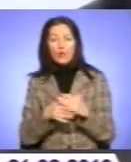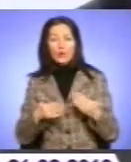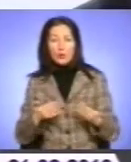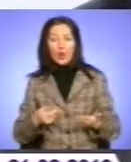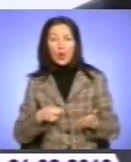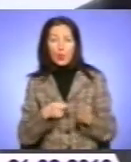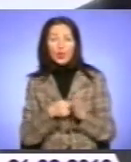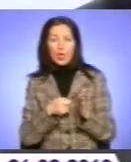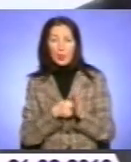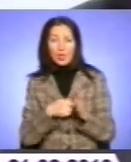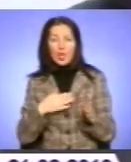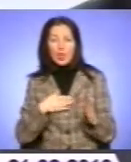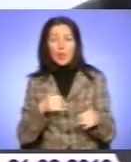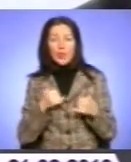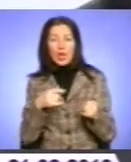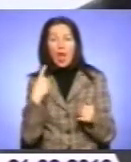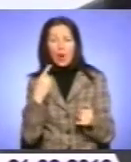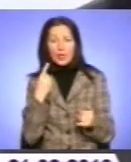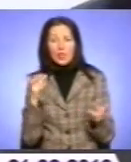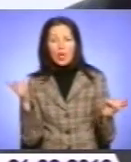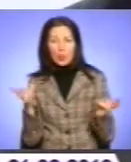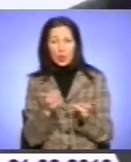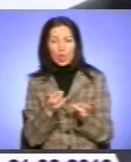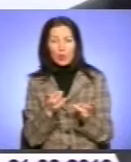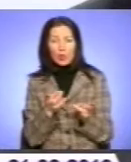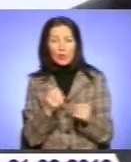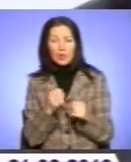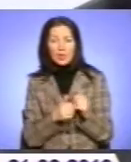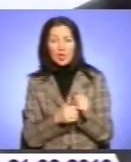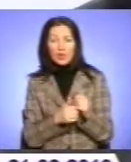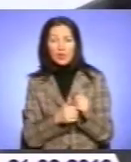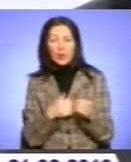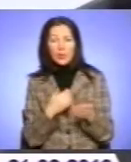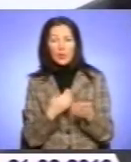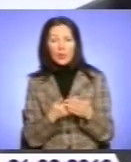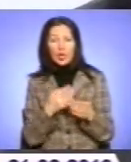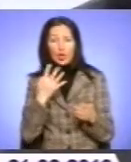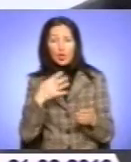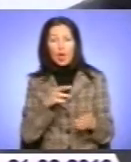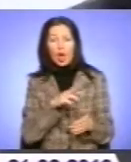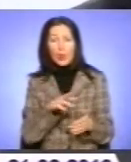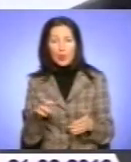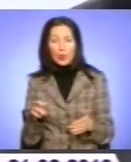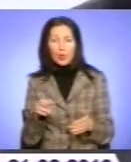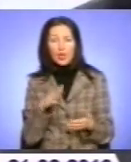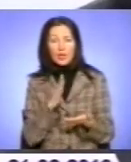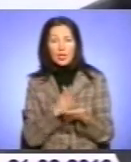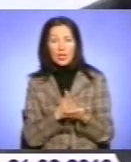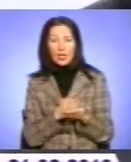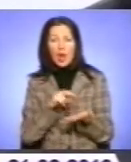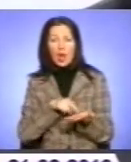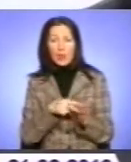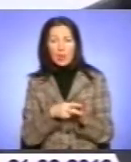утримання. Нам для області практично десь потрібно в середньому біля 40 мільйонів. Є